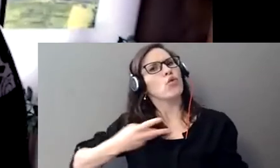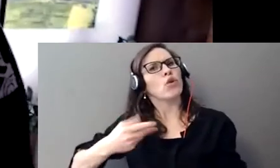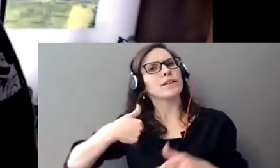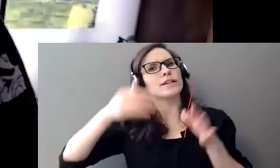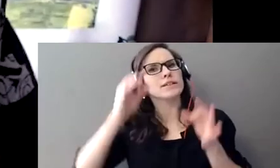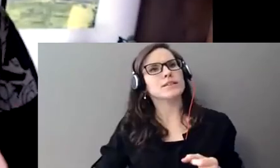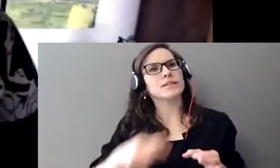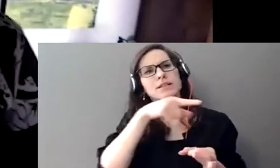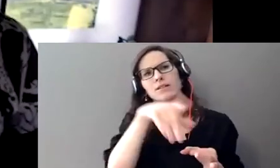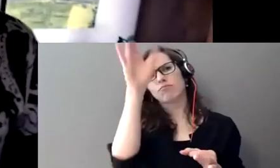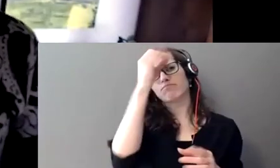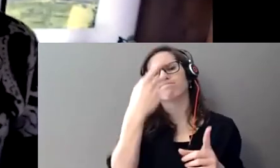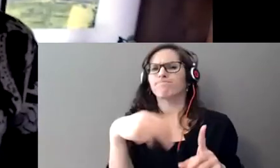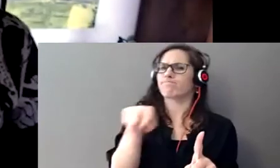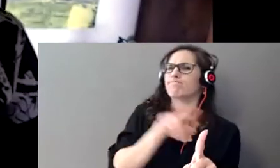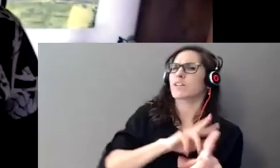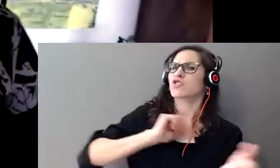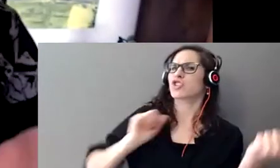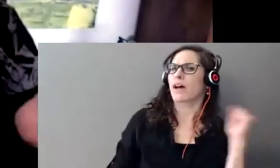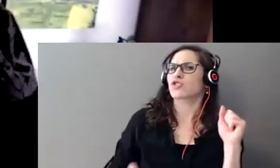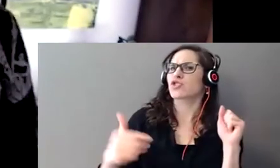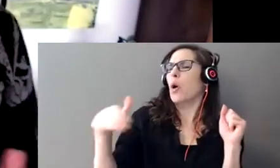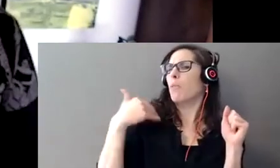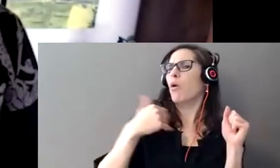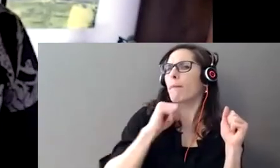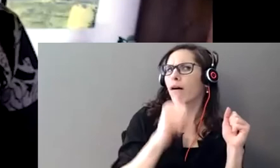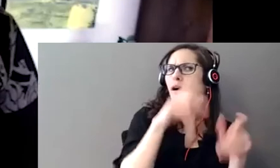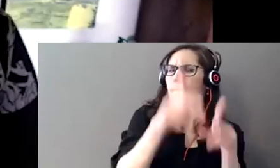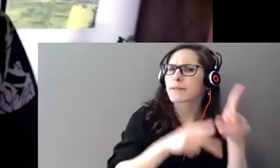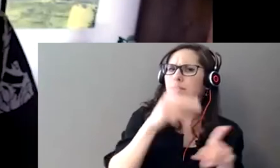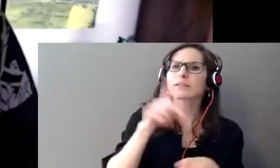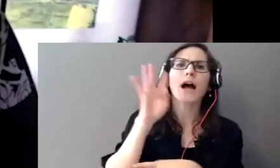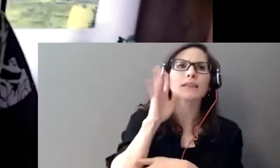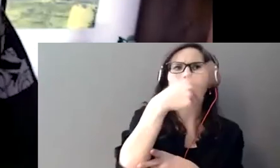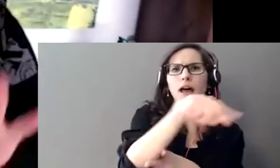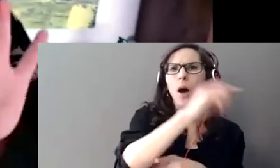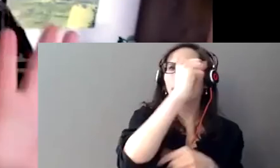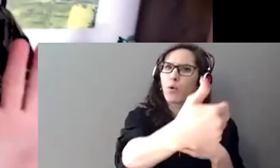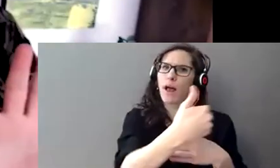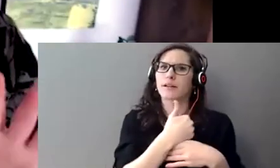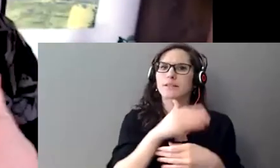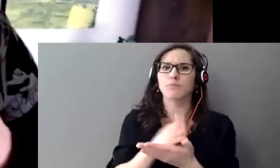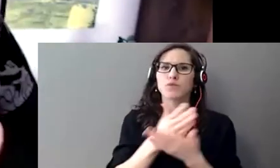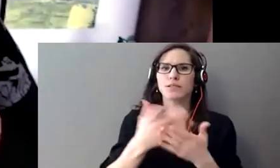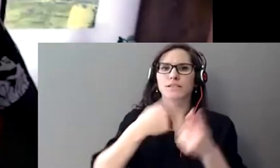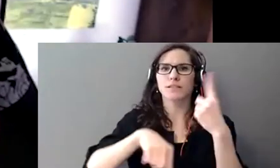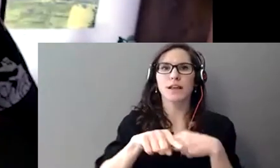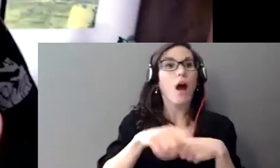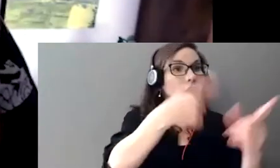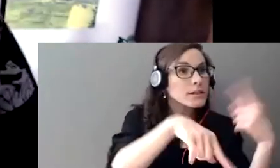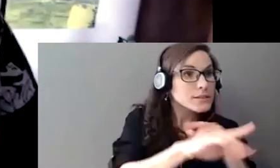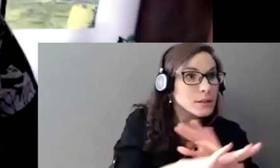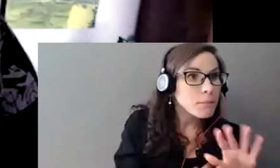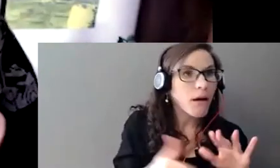posture-là en disant et si les personnes entendantes pouvaient avoir accès à la musique signée ah vous signez pas on va vous mettre des petites